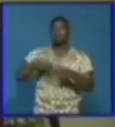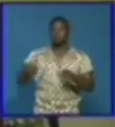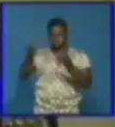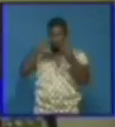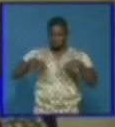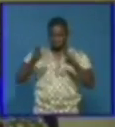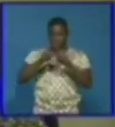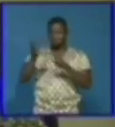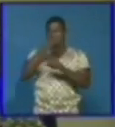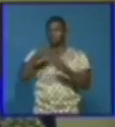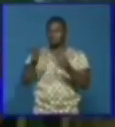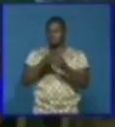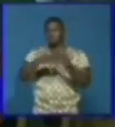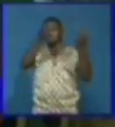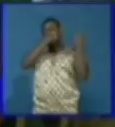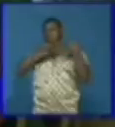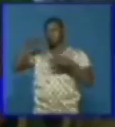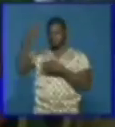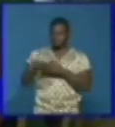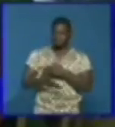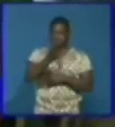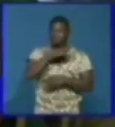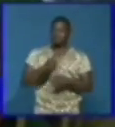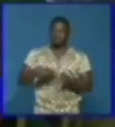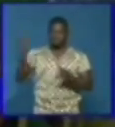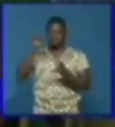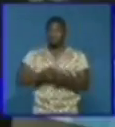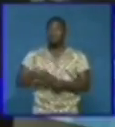ont invité les participants à bien s'approprier les connaissances qui vont